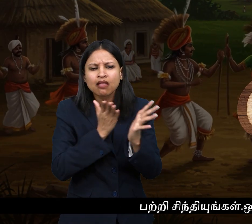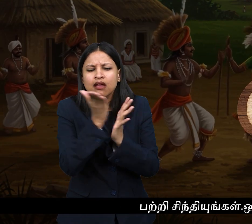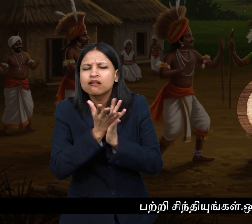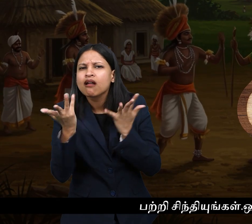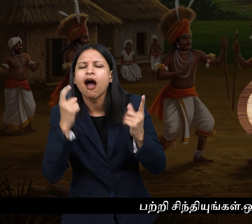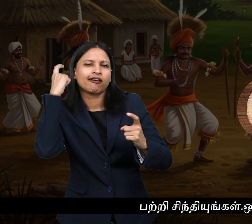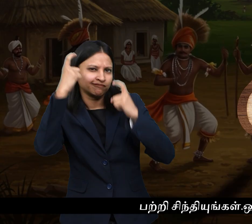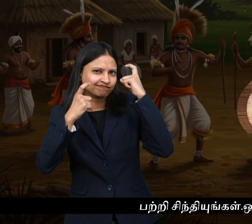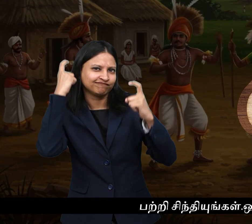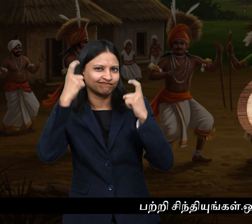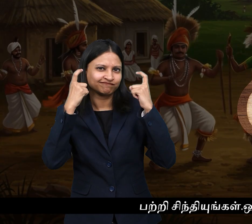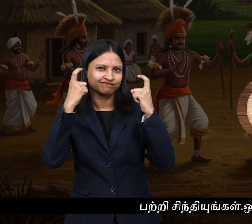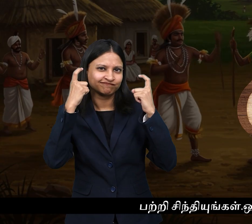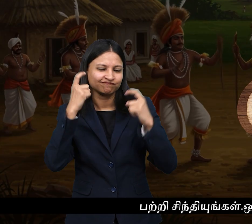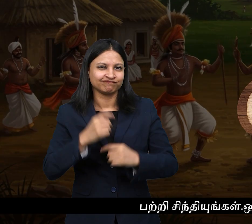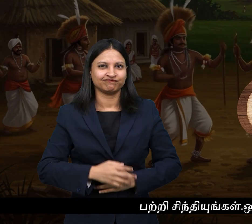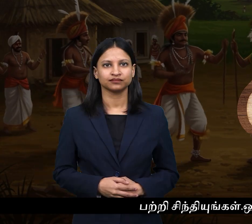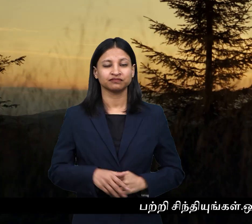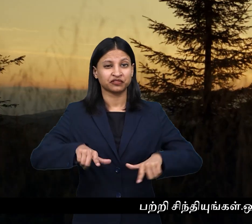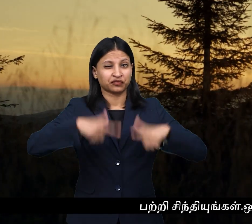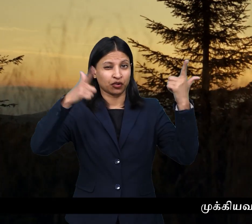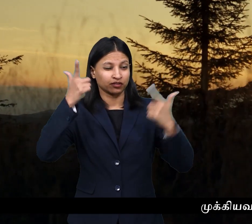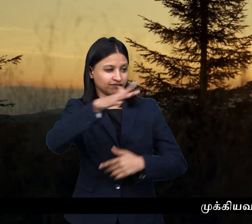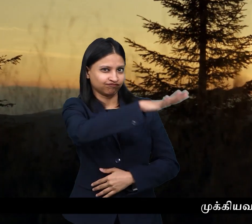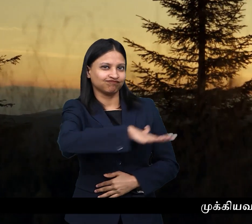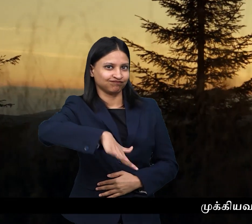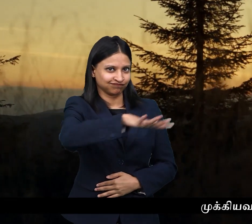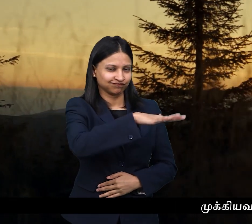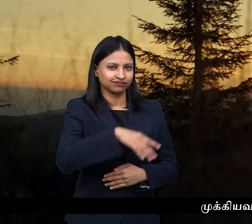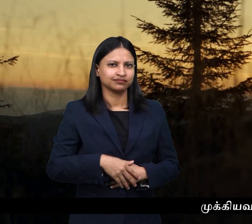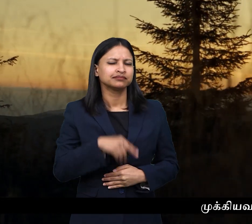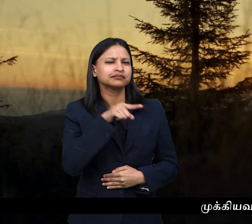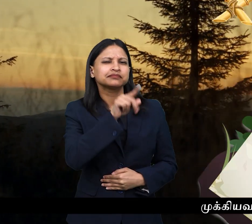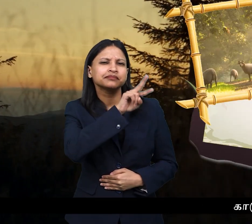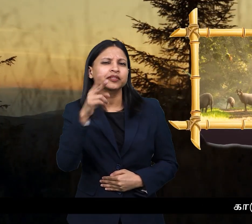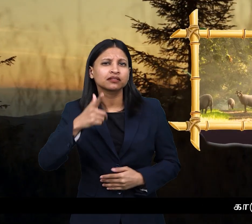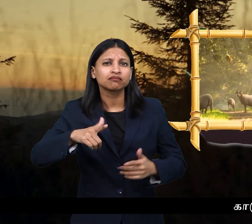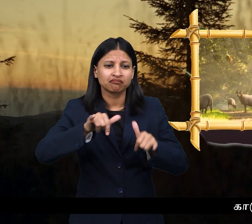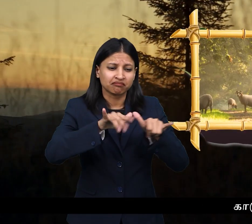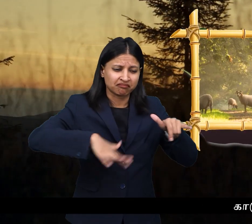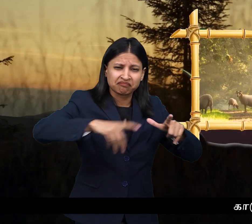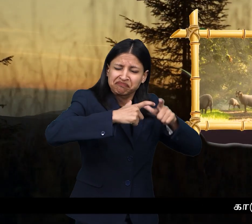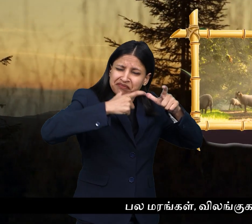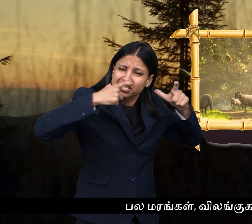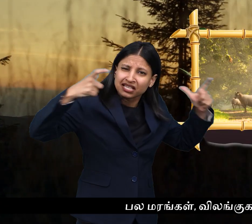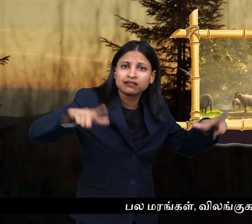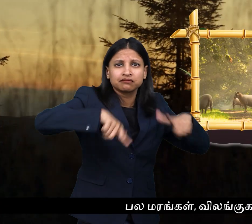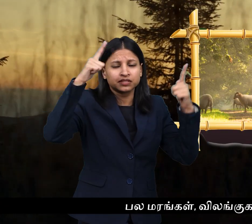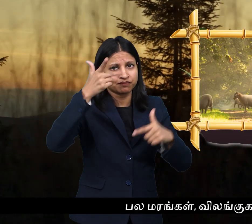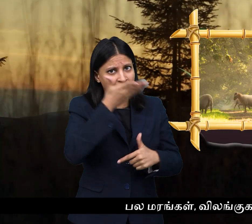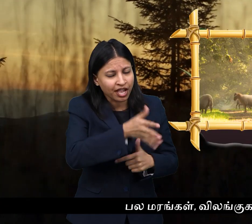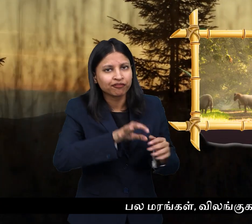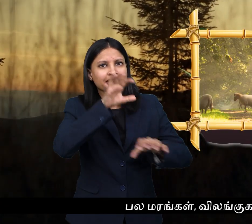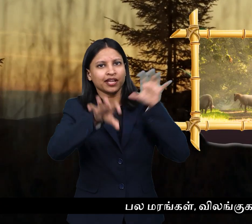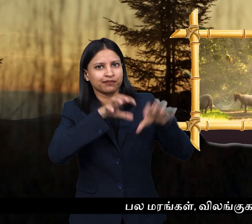காடுகளை பாதுகாப்பதற்கான வழிகளை பற்றி சிந்தியுங்கள். முக்கிய வார்த்தைகள்: காடுகள், பல